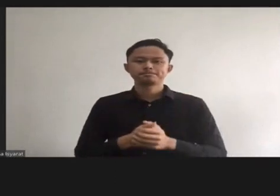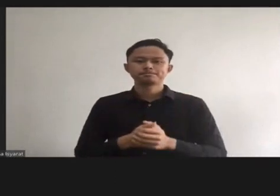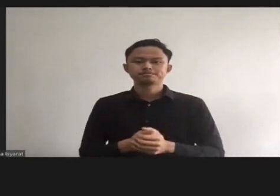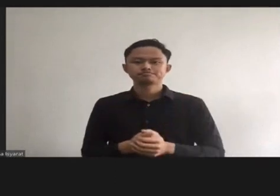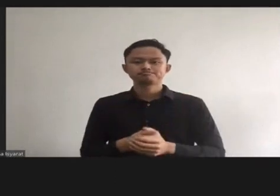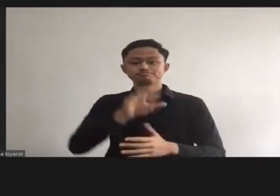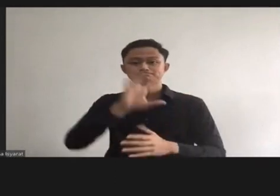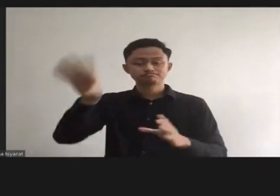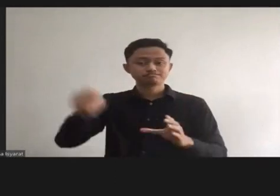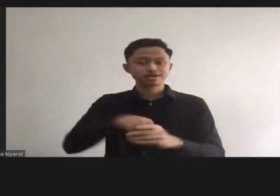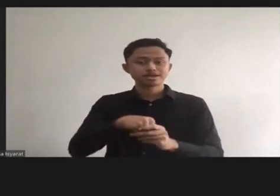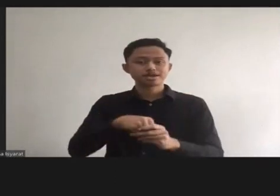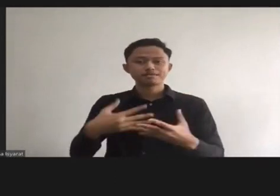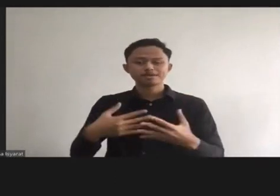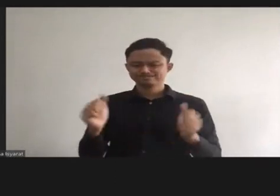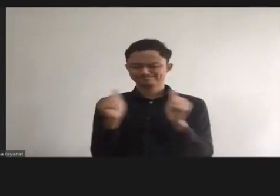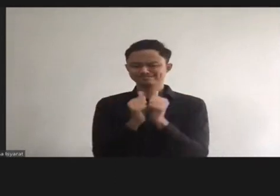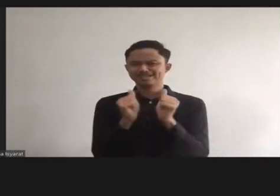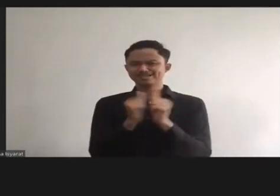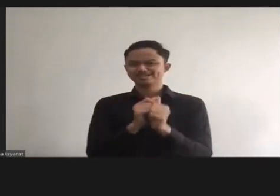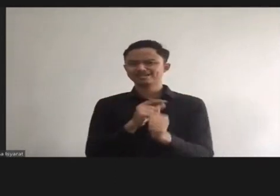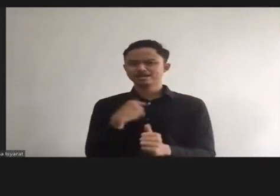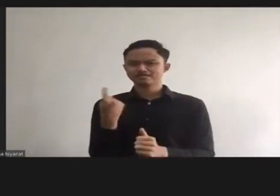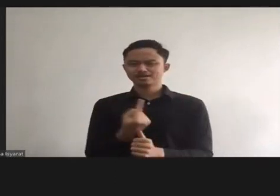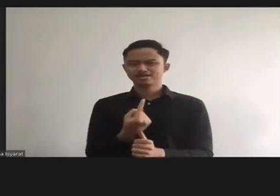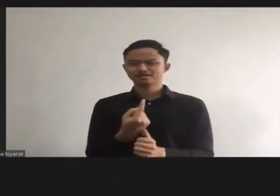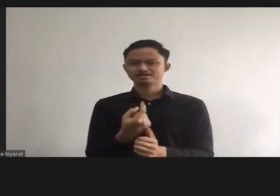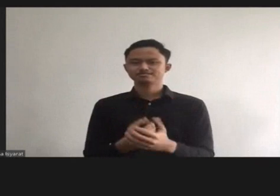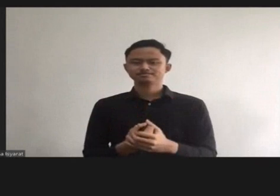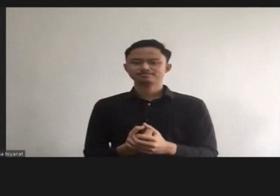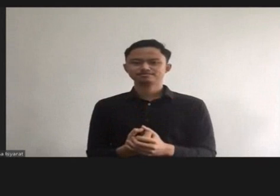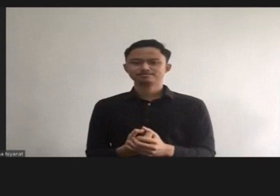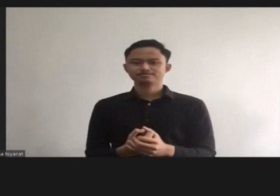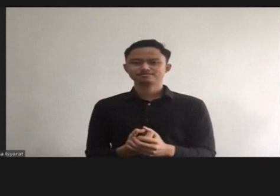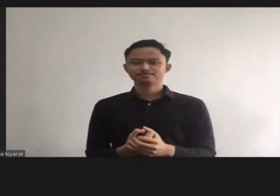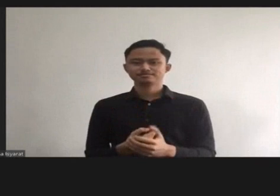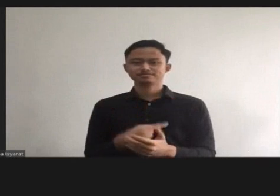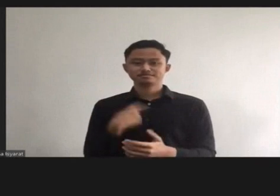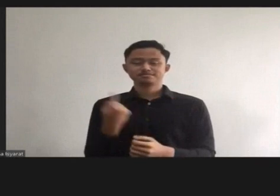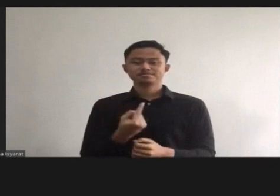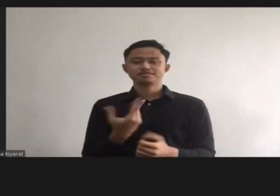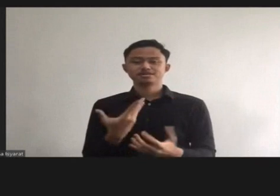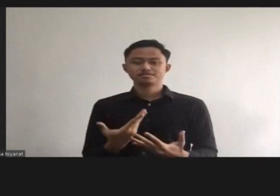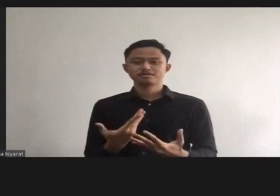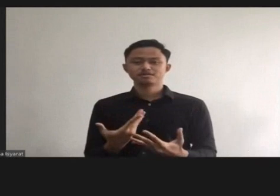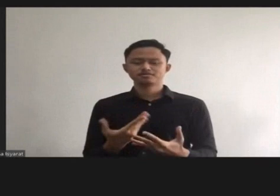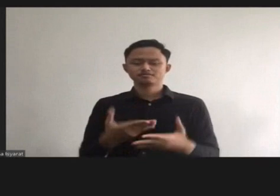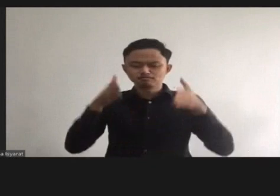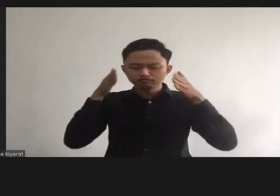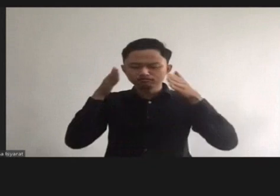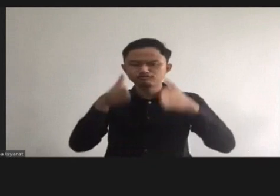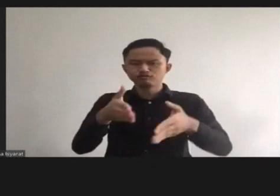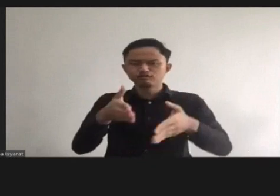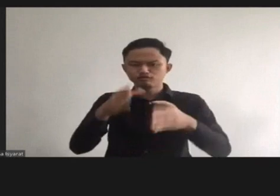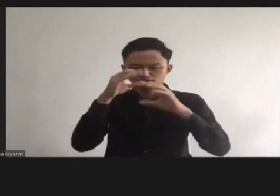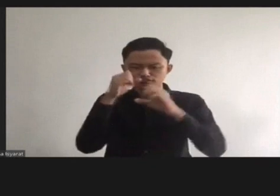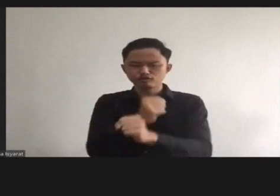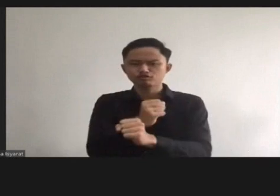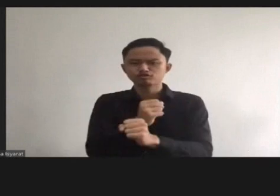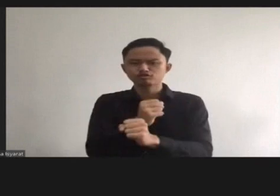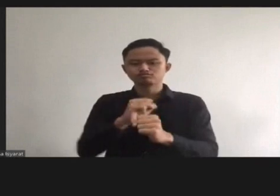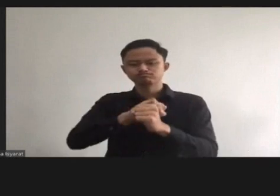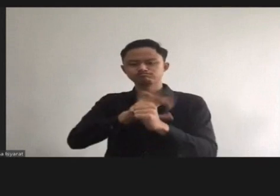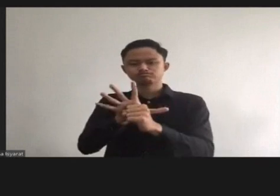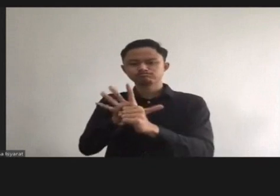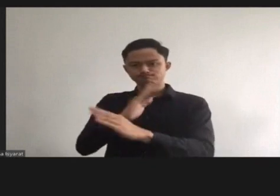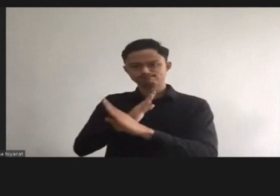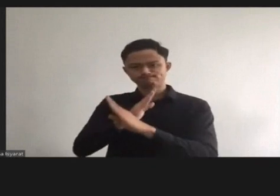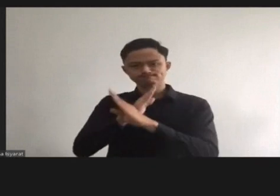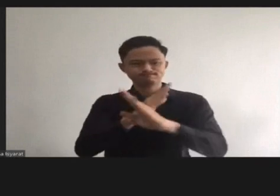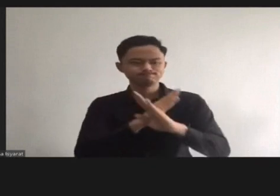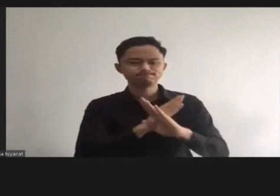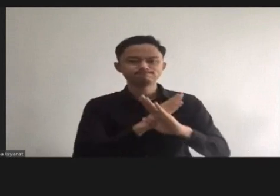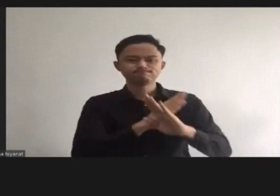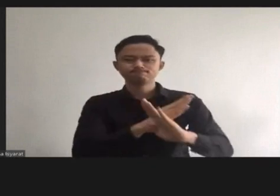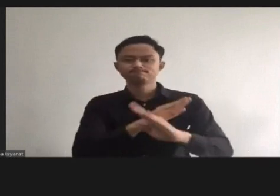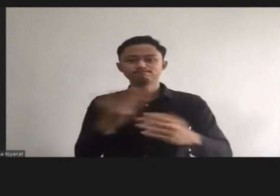komitmen kami sebagai lembaga kemanusiaan yang ikut concern dalam penanganan COVID-19 di